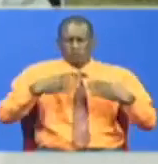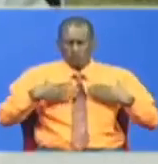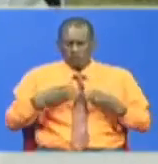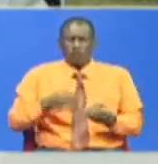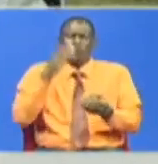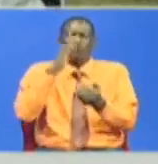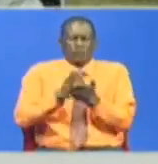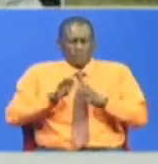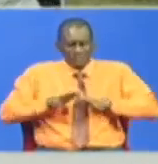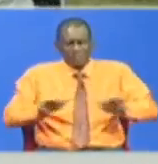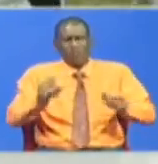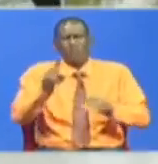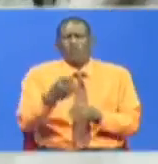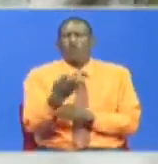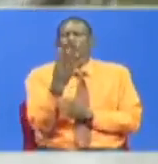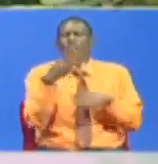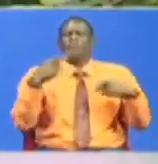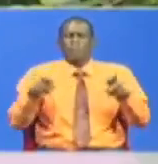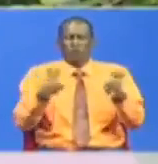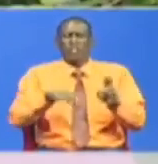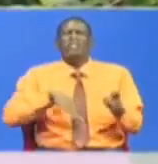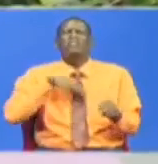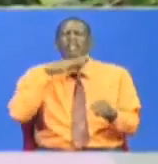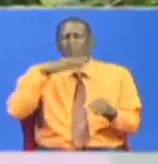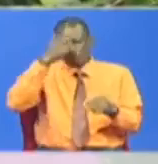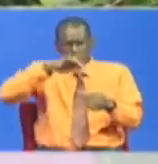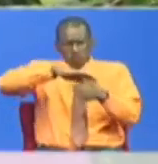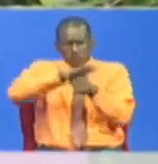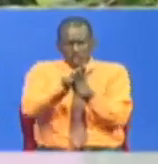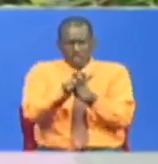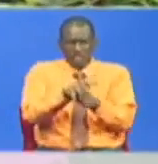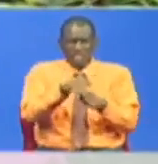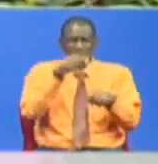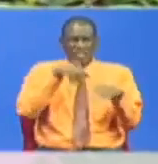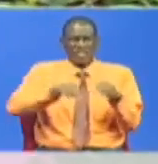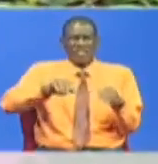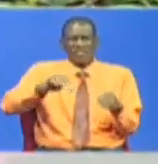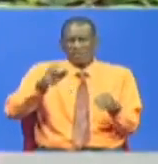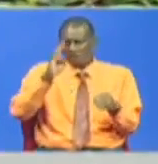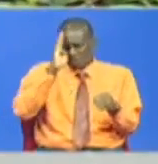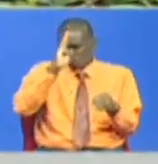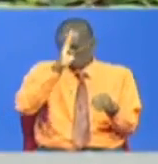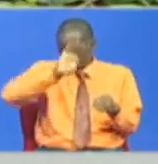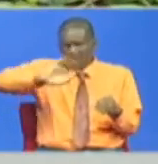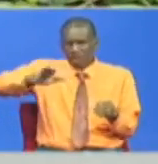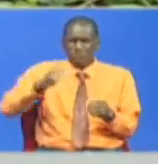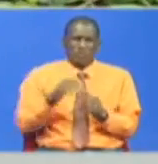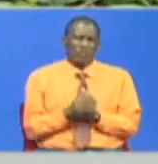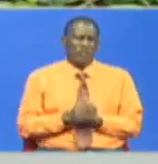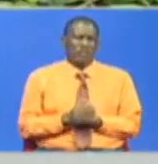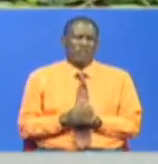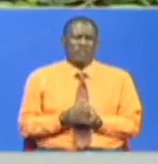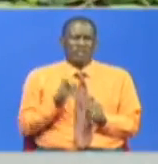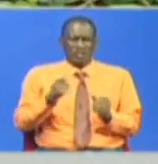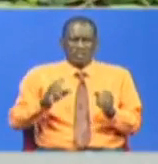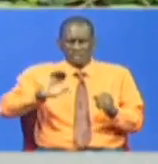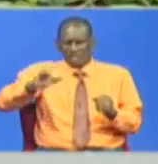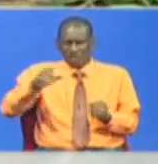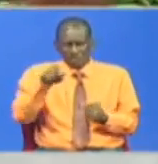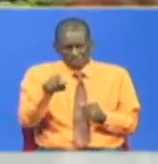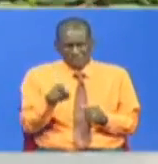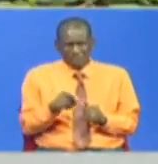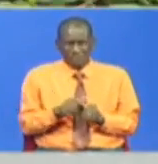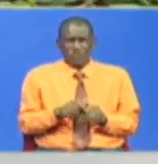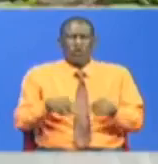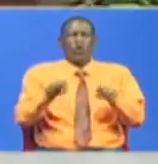Watu wanne tayari wamepoteza maisha kutokana na COVID-19 katika kaunti ya Bungoma. This country and in this county. Na